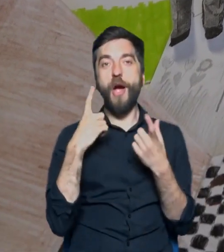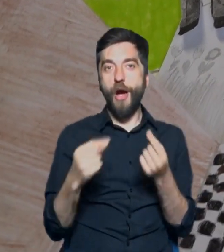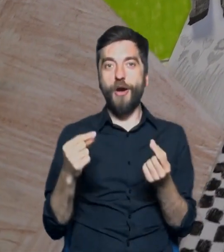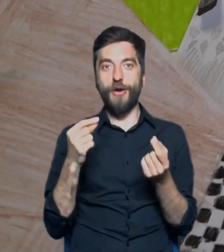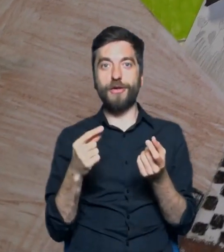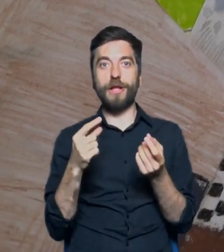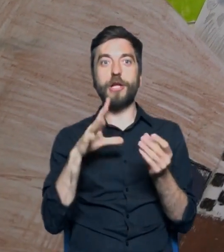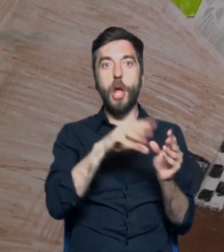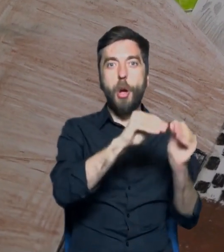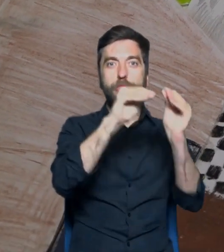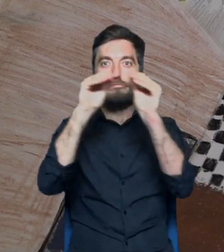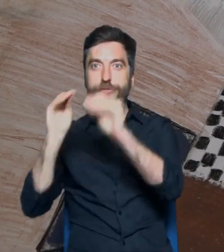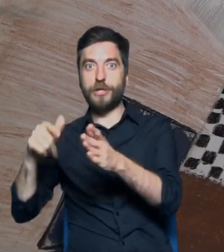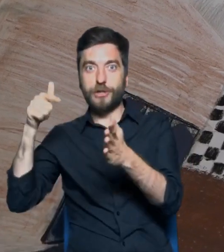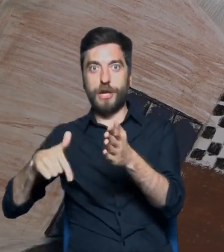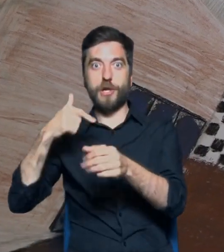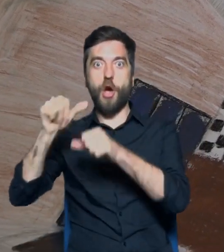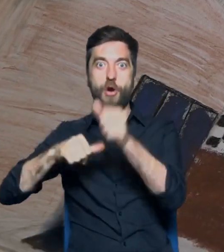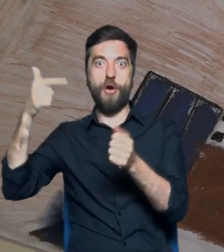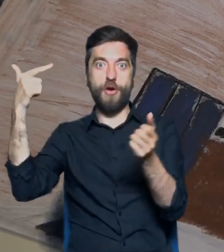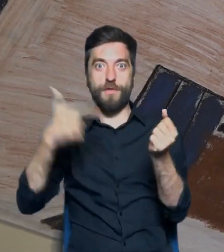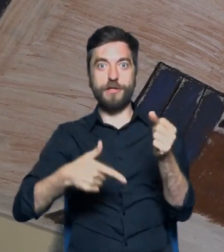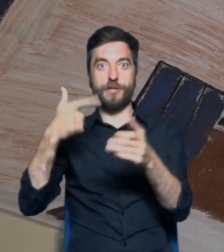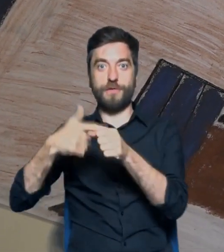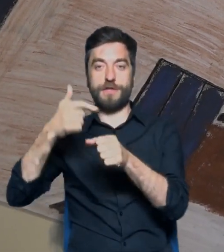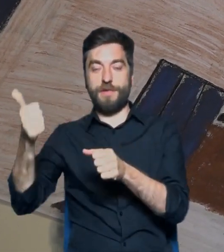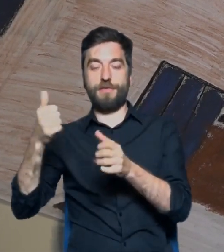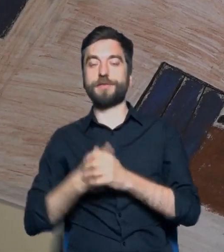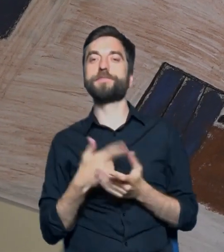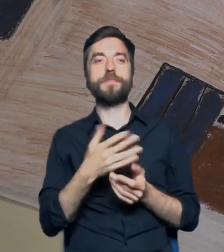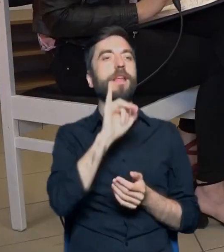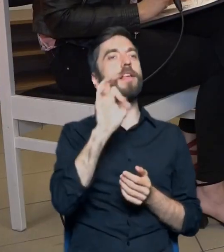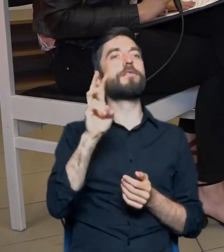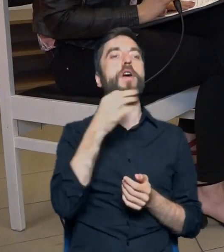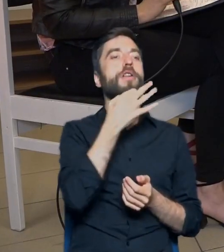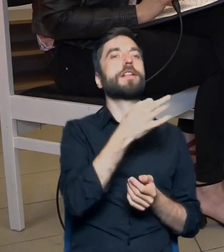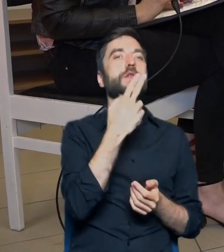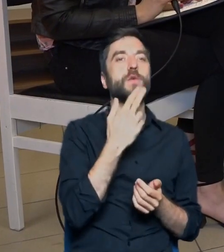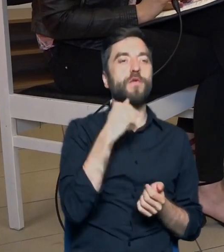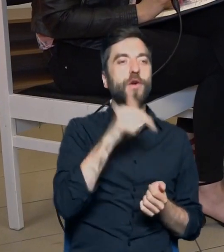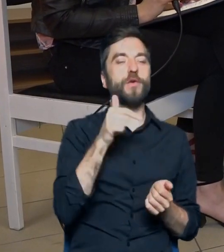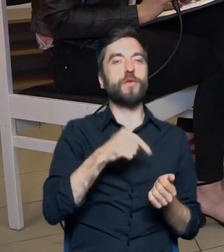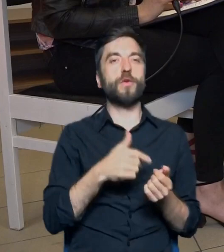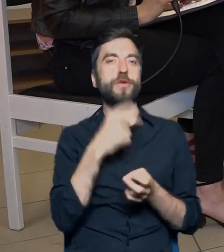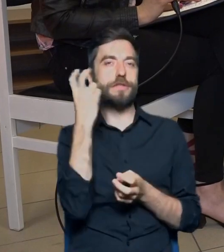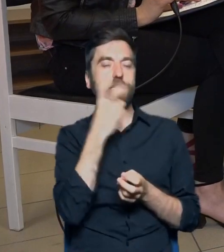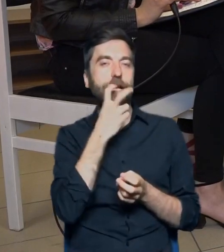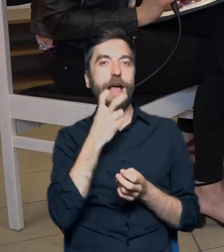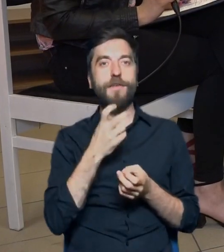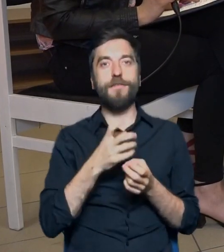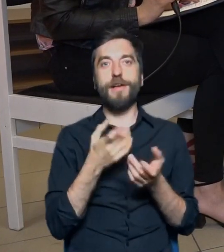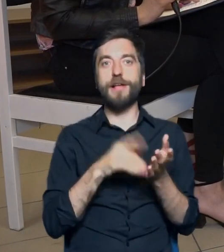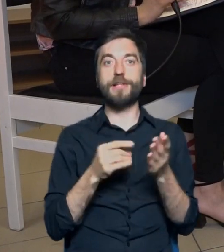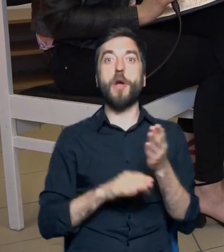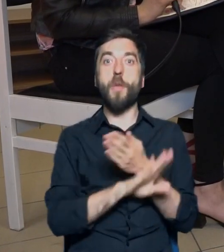go przeteleportował do roku 2021. Pani Iwono, mam takie pytanie. Co w Solejówku uważa pani za najbardziej atrakcyjne i